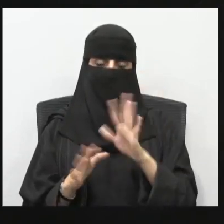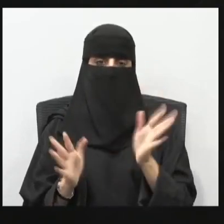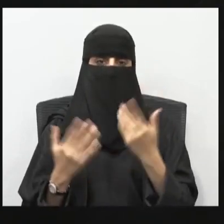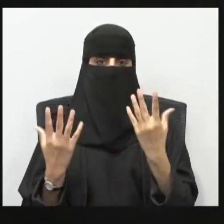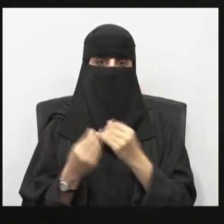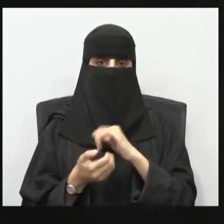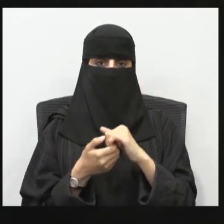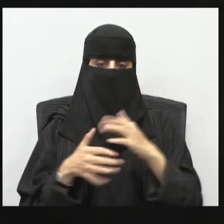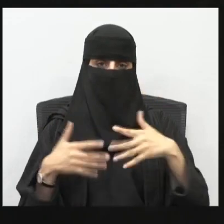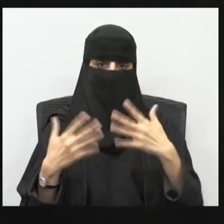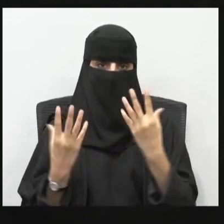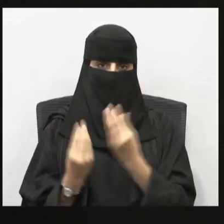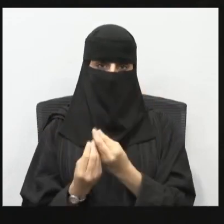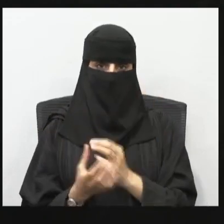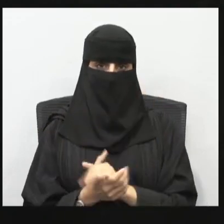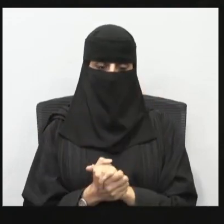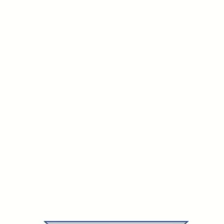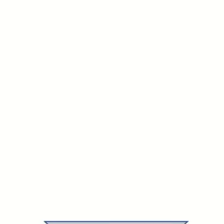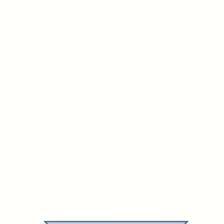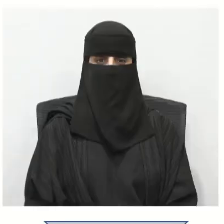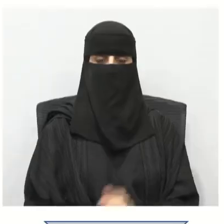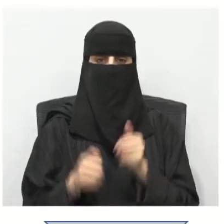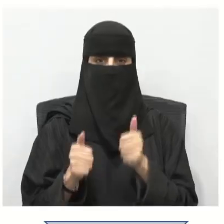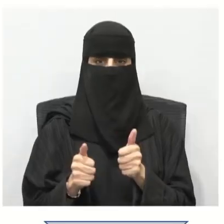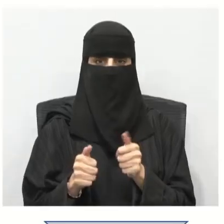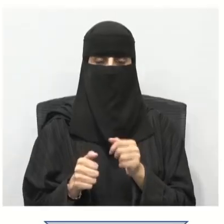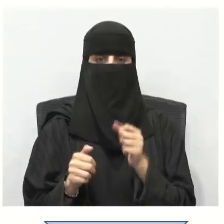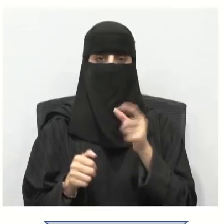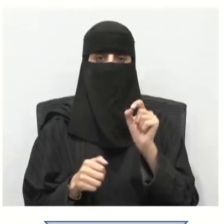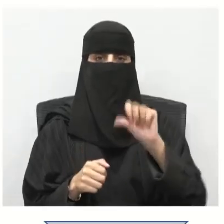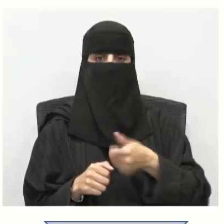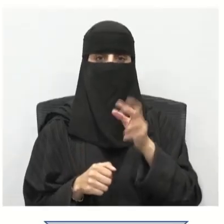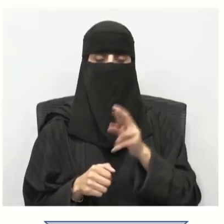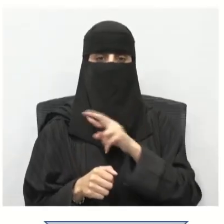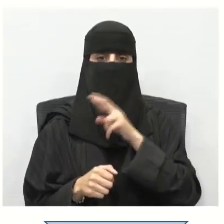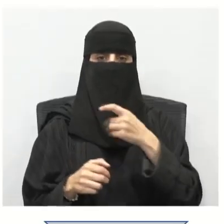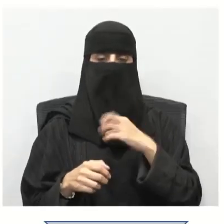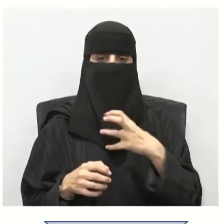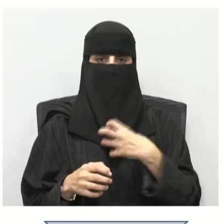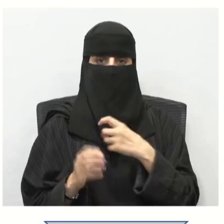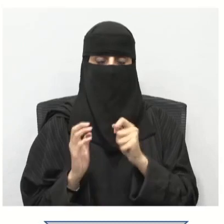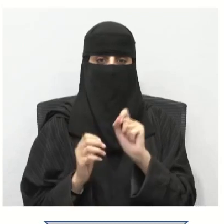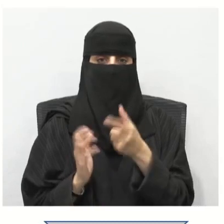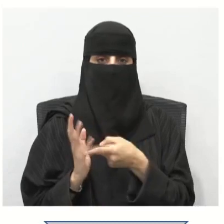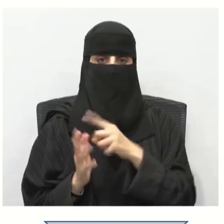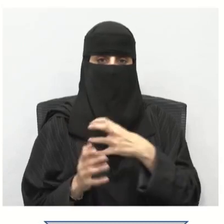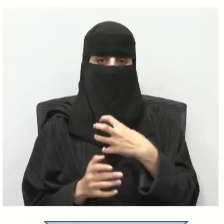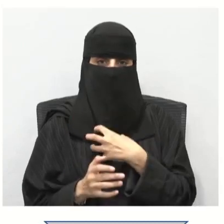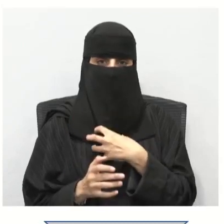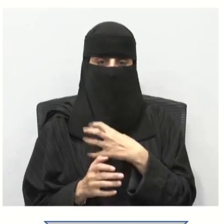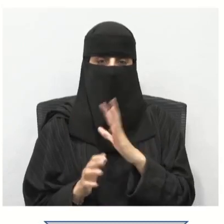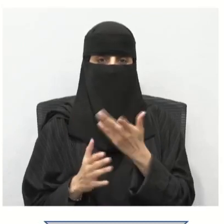اصدقائنا كي نلعب معهم اذا انزعج فواز من تهكم حازم